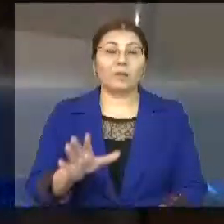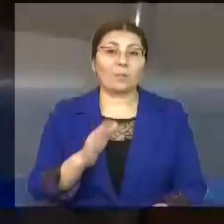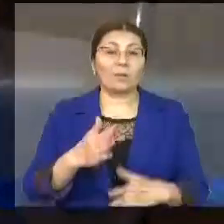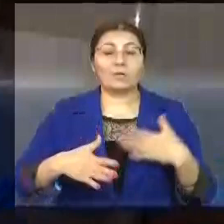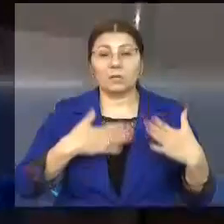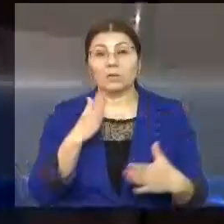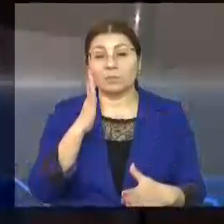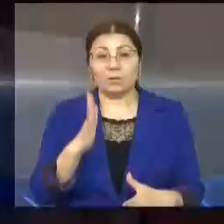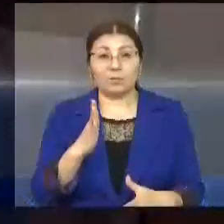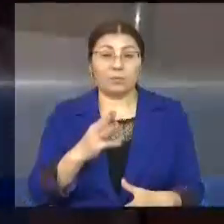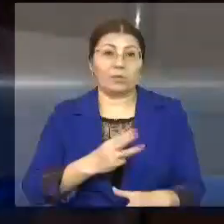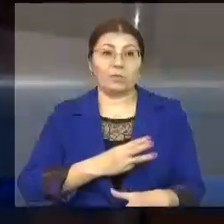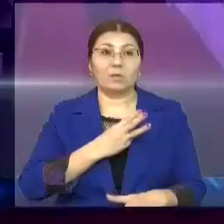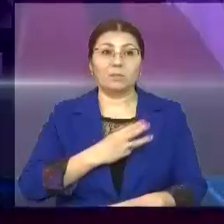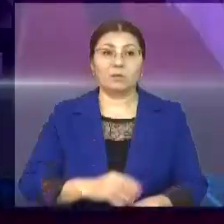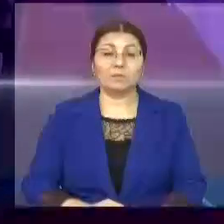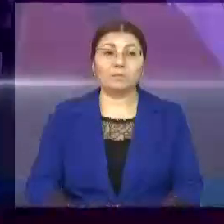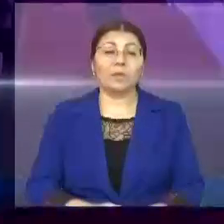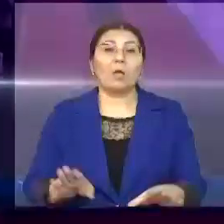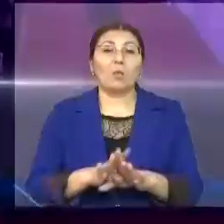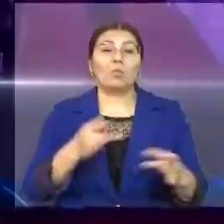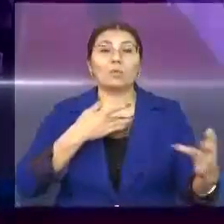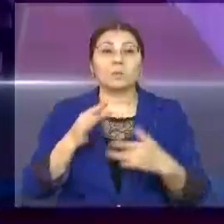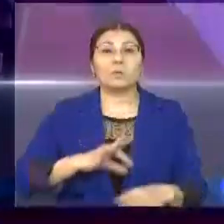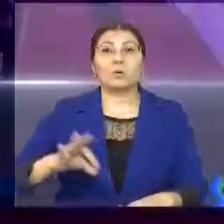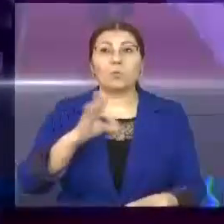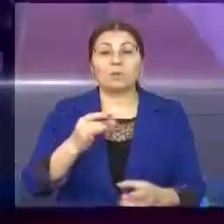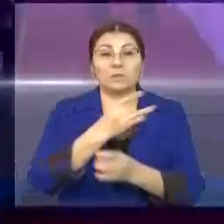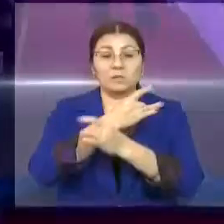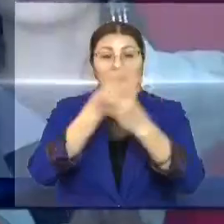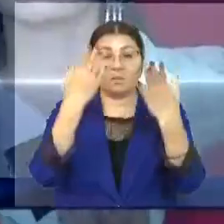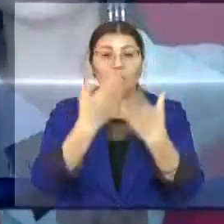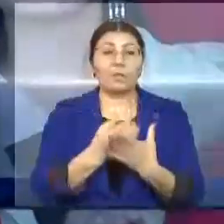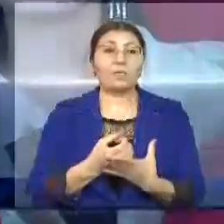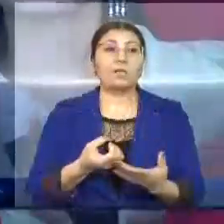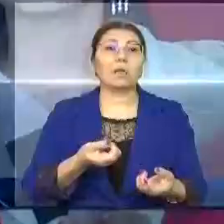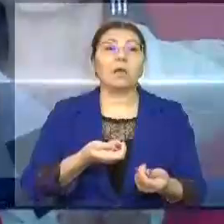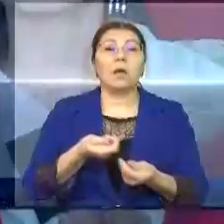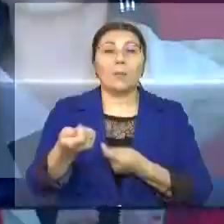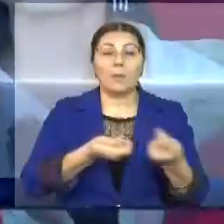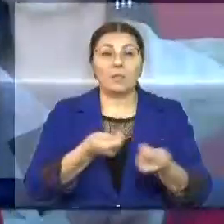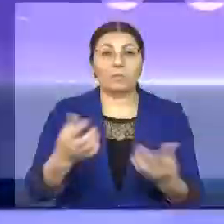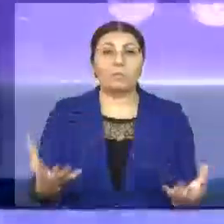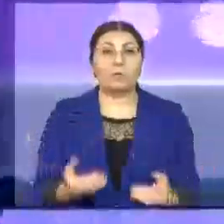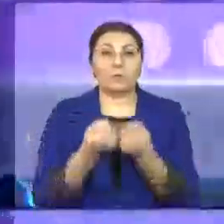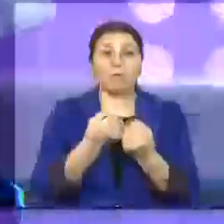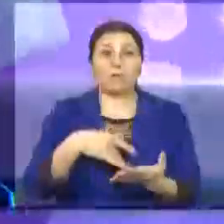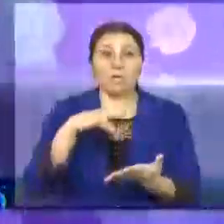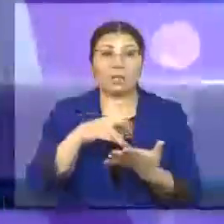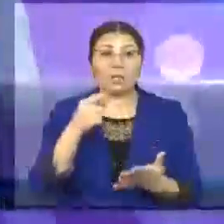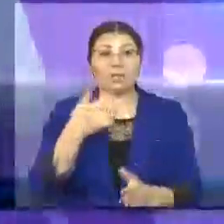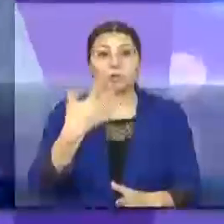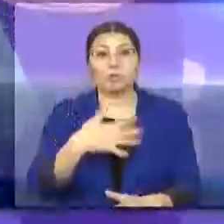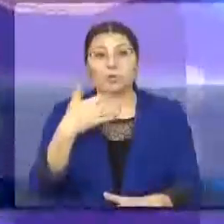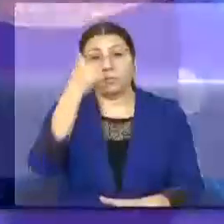үлкен мүмкіндіктер береді. Аталмыш концерт облыстық мәдениет архивтер және құжаттама басқармасының қолдауымен қаламыздың